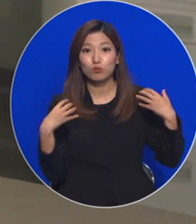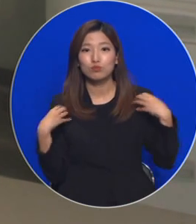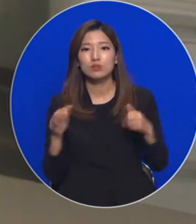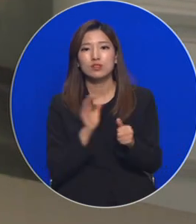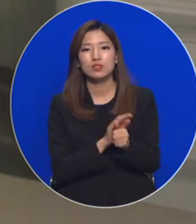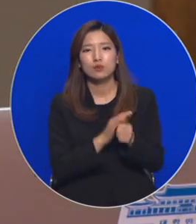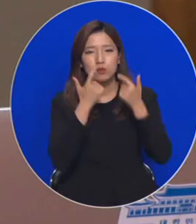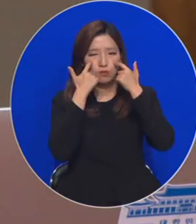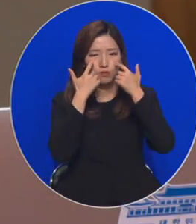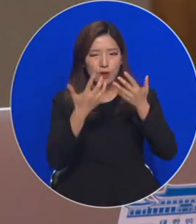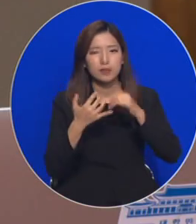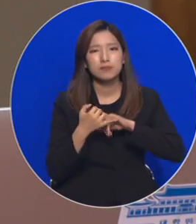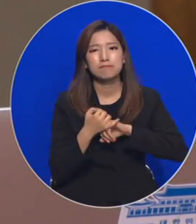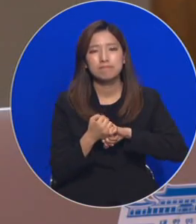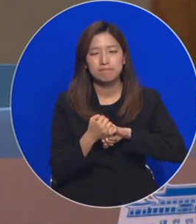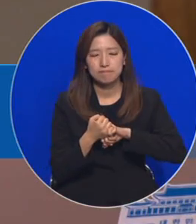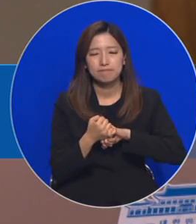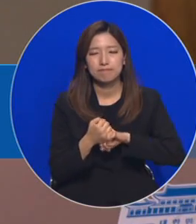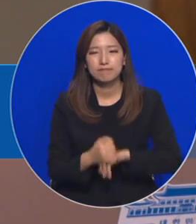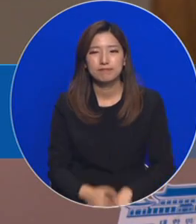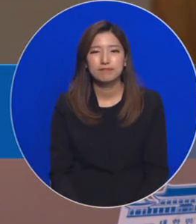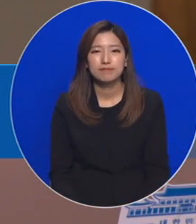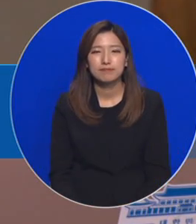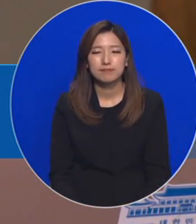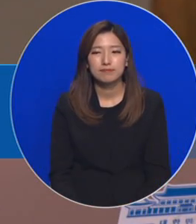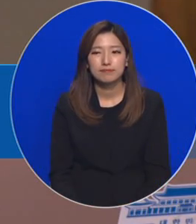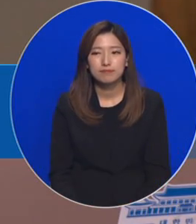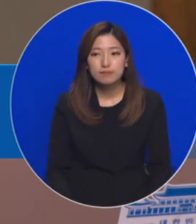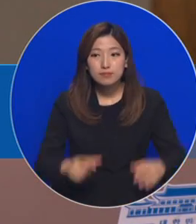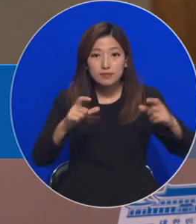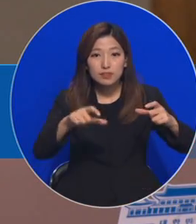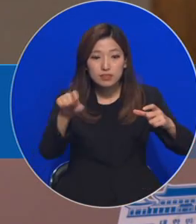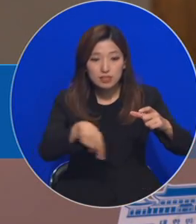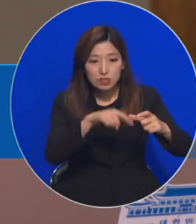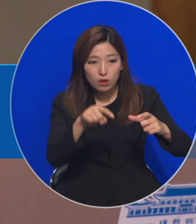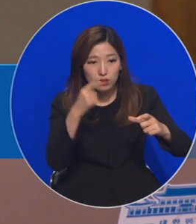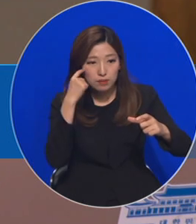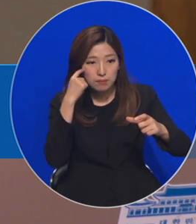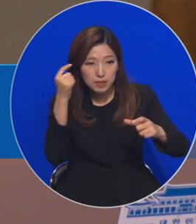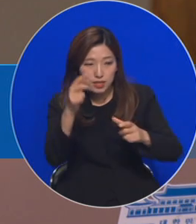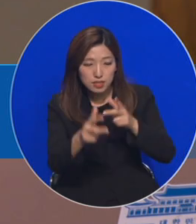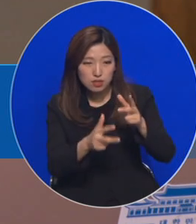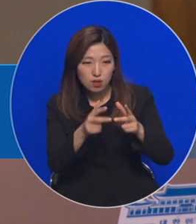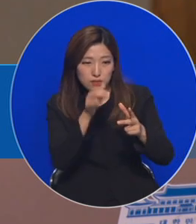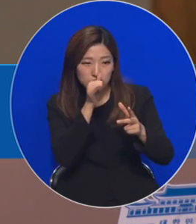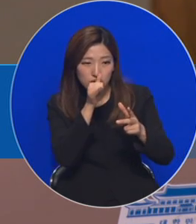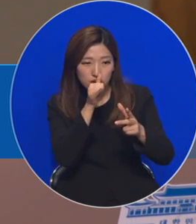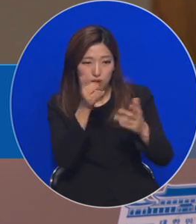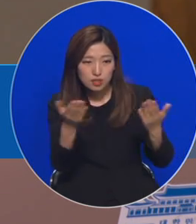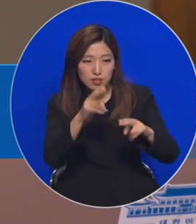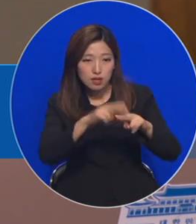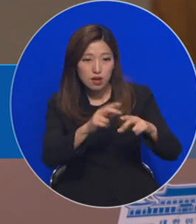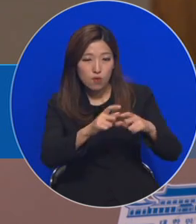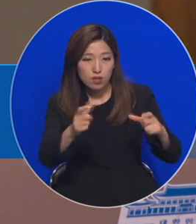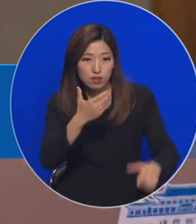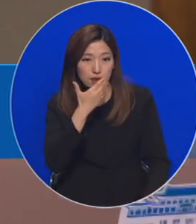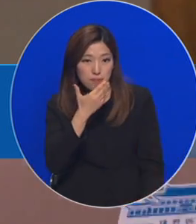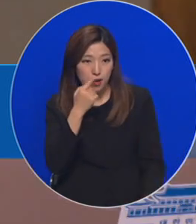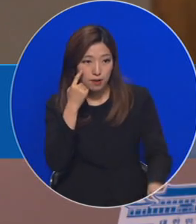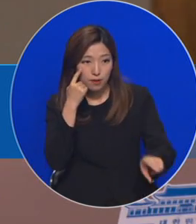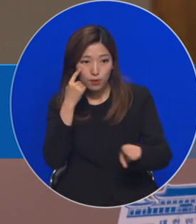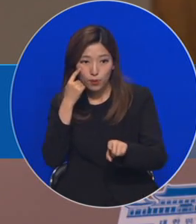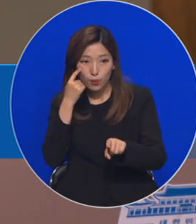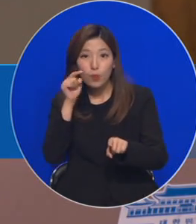약속했습니다. 정부는 사업성과 일자리 창출 능력이 높은 지역 뉴딜 사업을